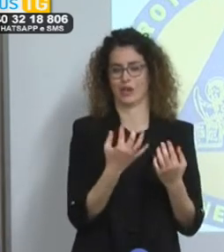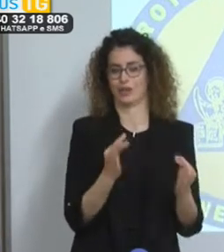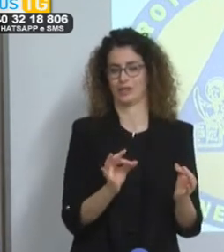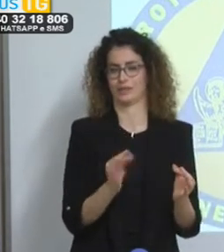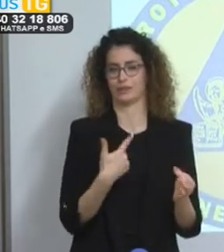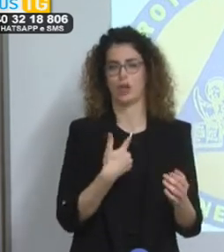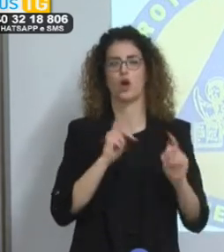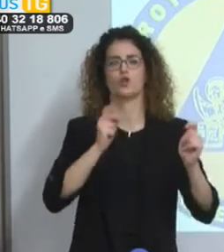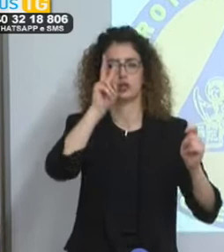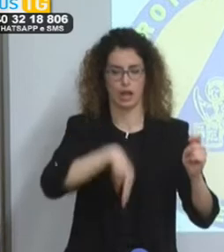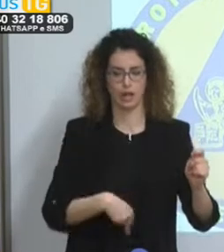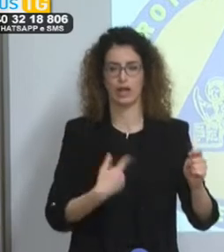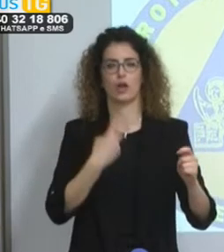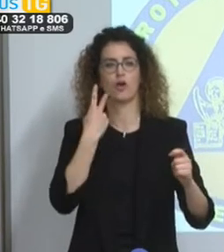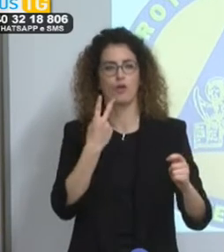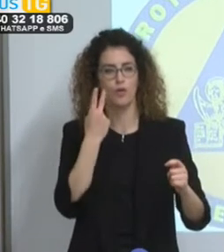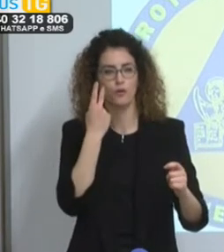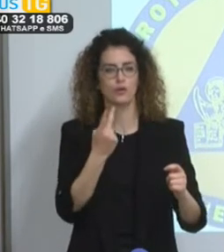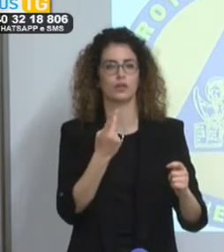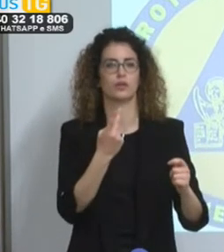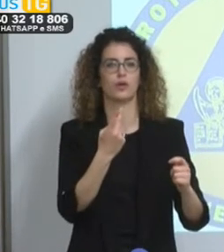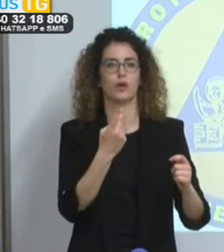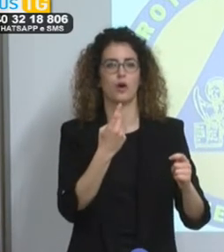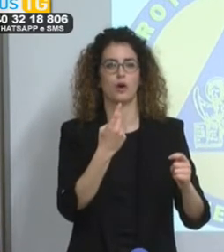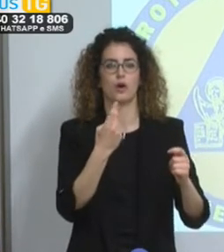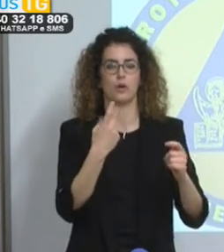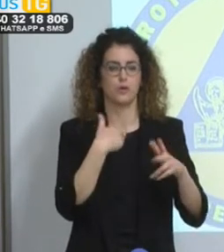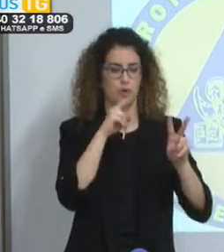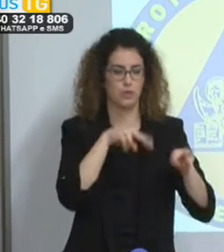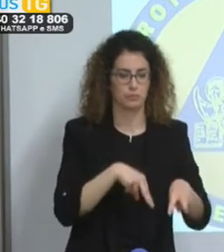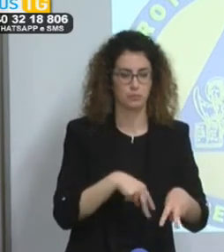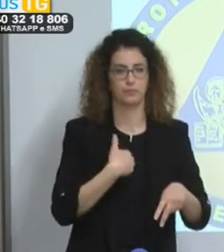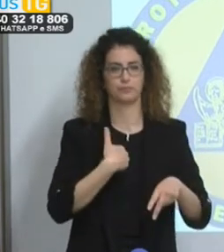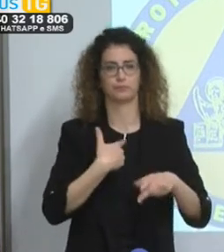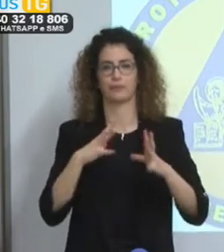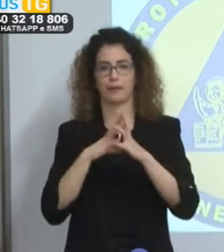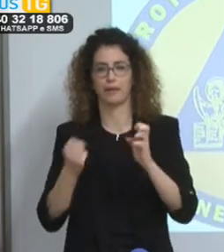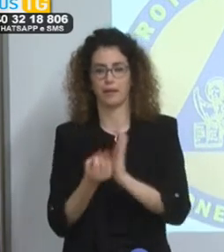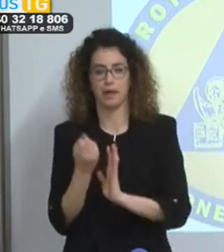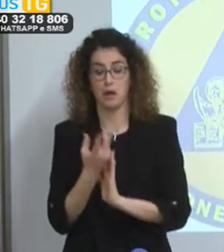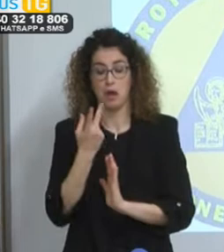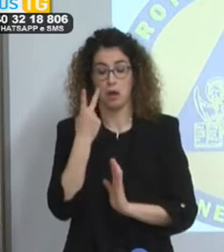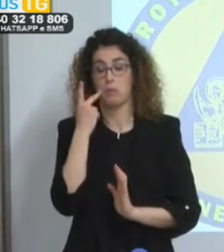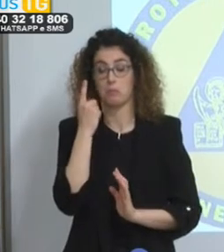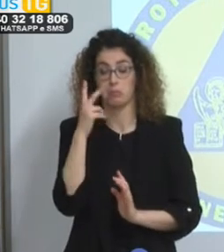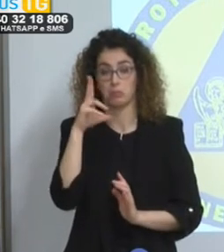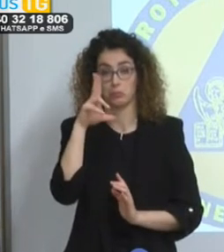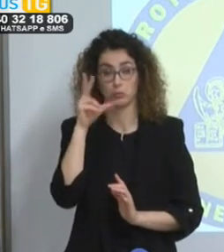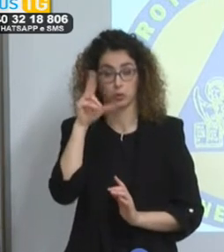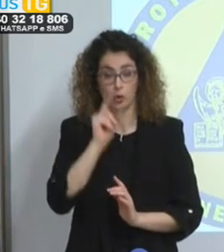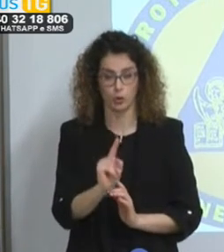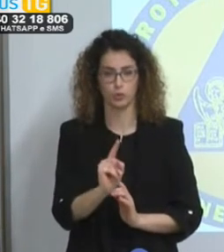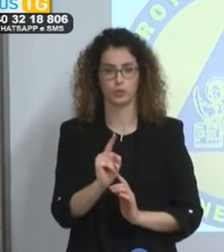Cioè, vedo che stanno facendo indagini, non so nulla delle ditte produttrici, non so nulla delle caratteristiche tecniche, rischio magari di dire anche